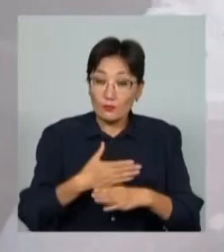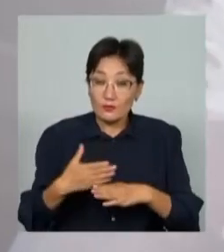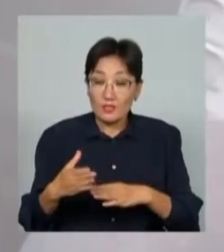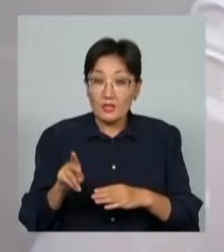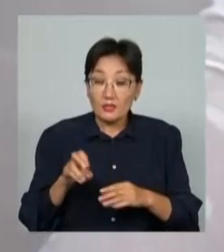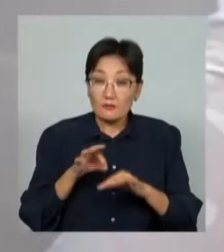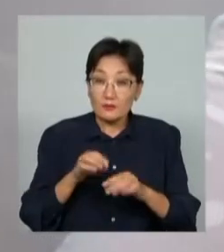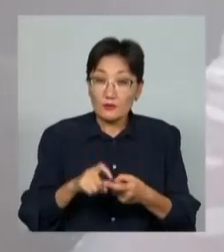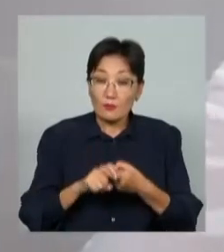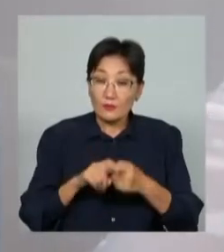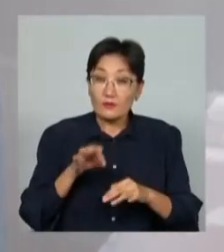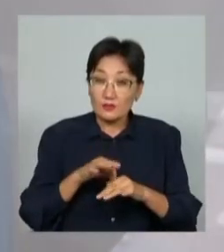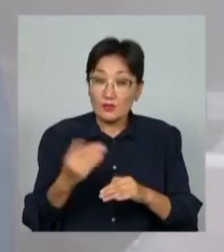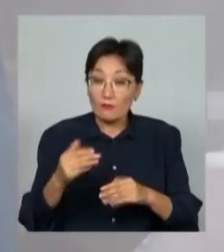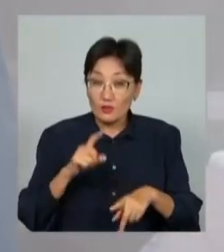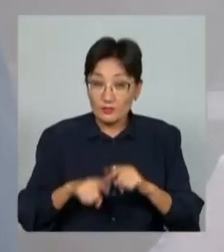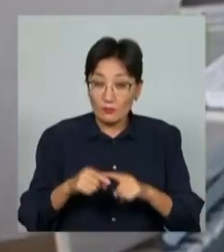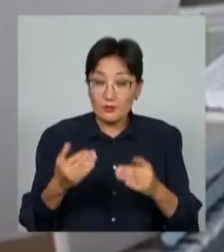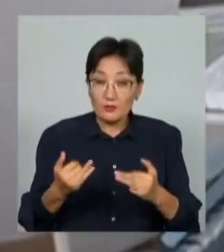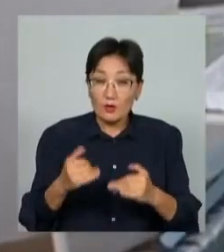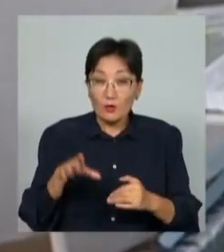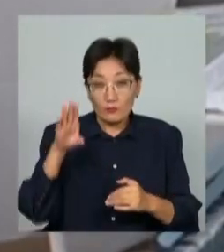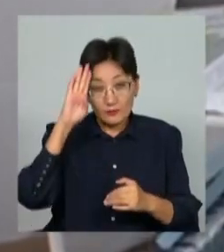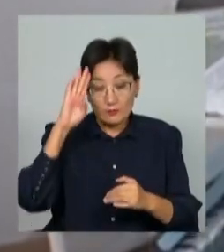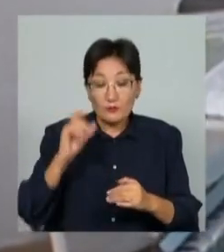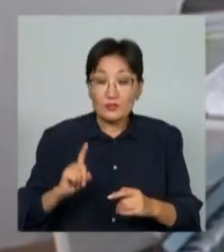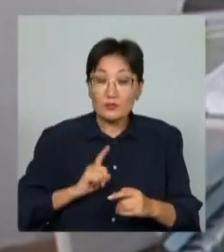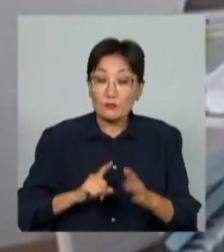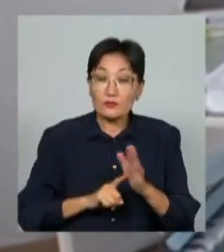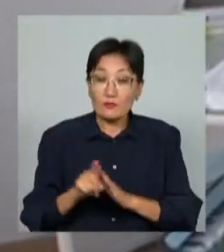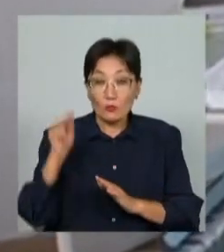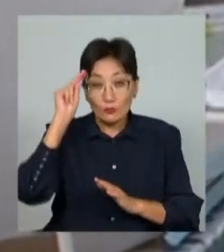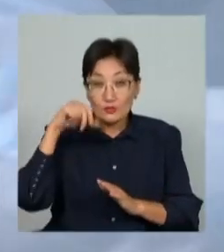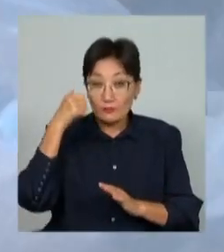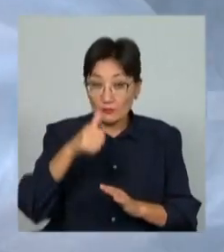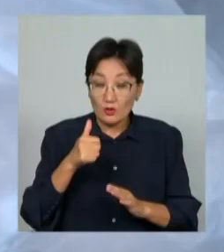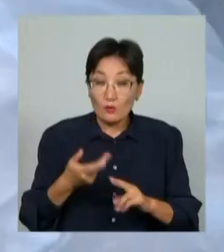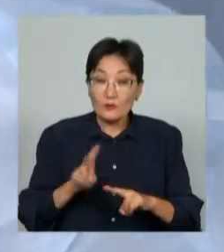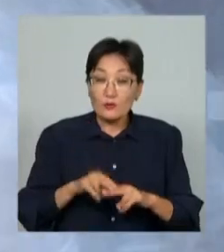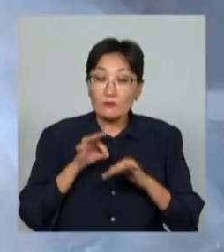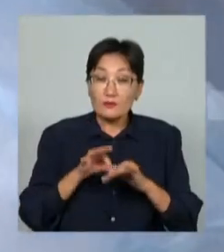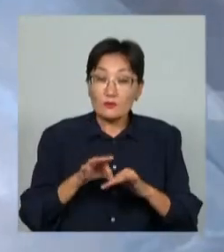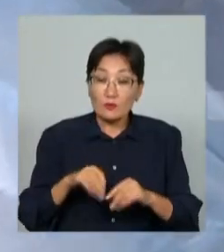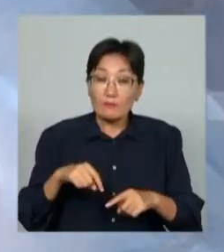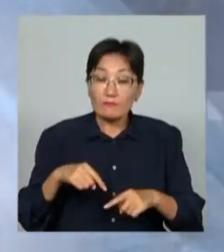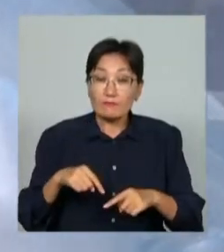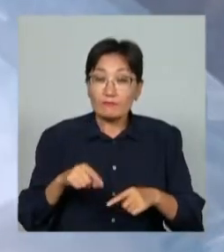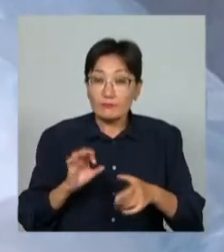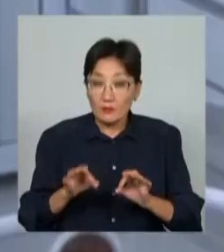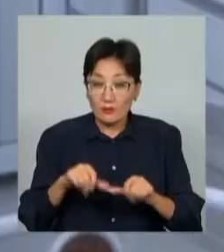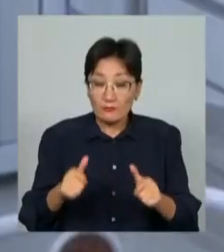как коронавирусом переболели его родные. Теперь парень ждет, не дождется начала учебного года, который пройдет в традиционном